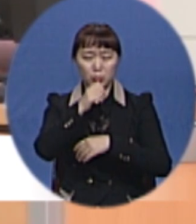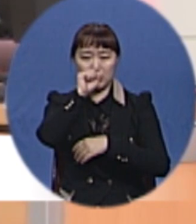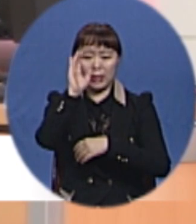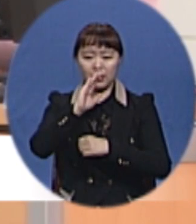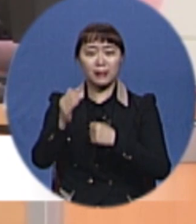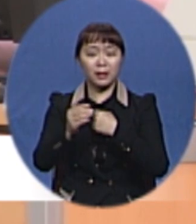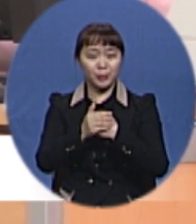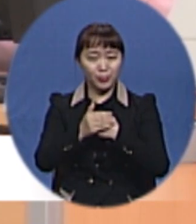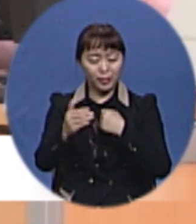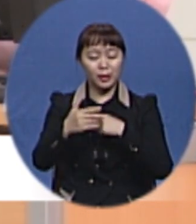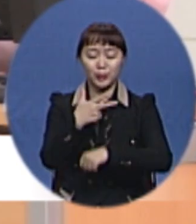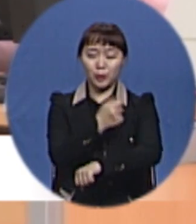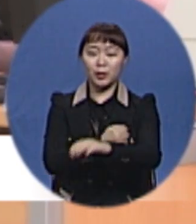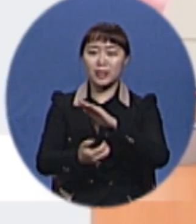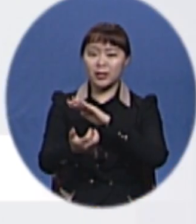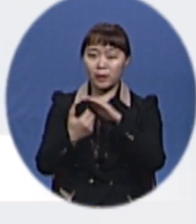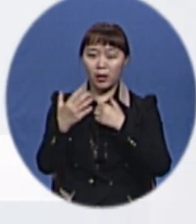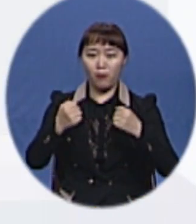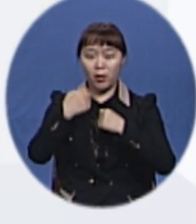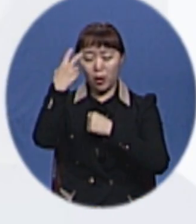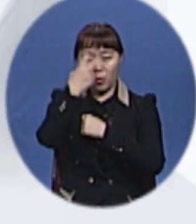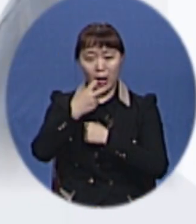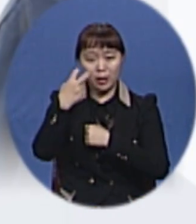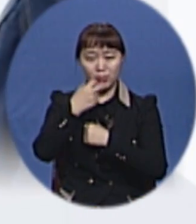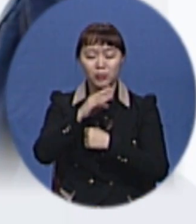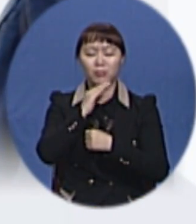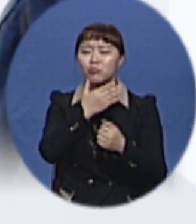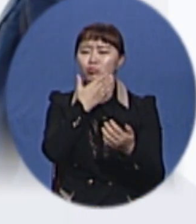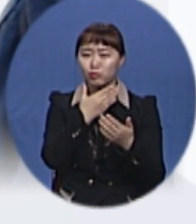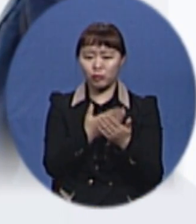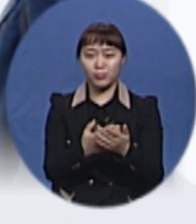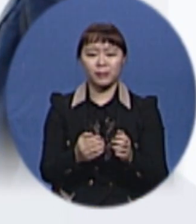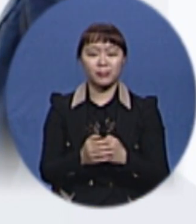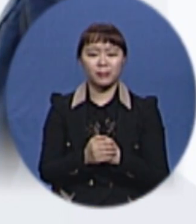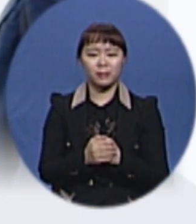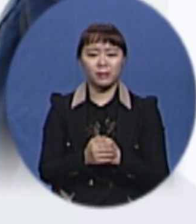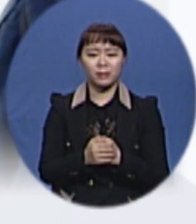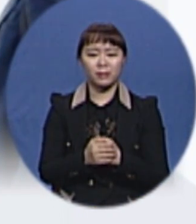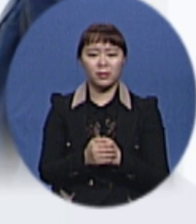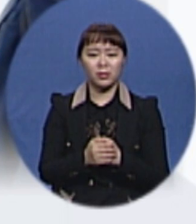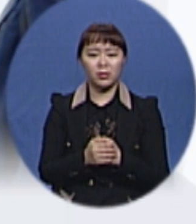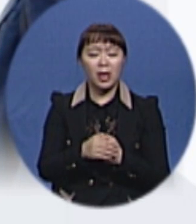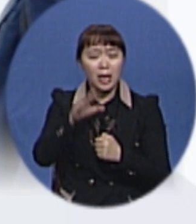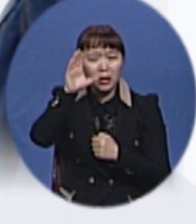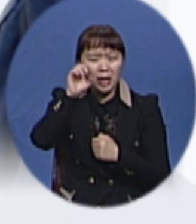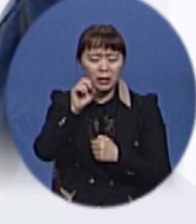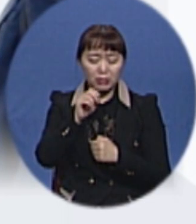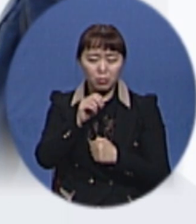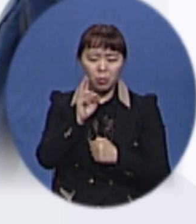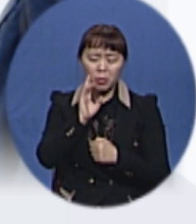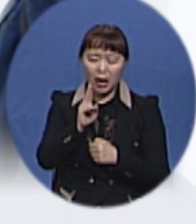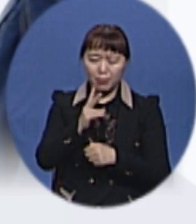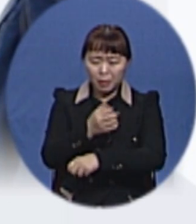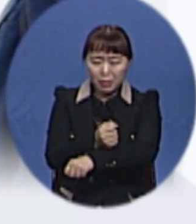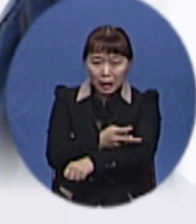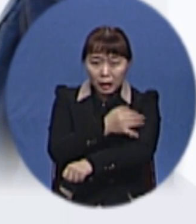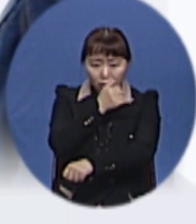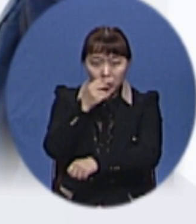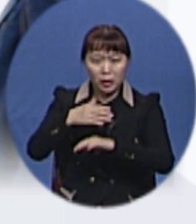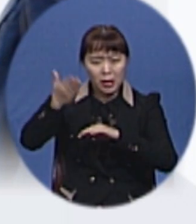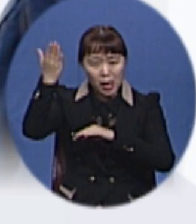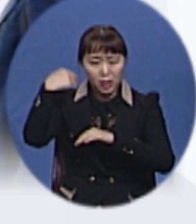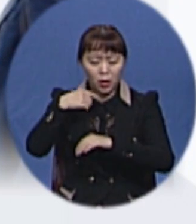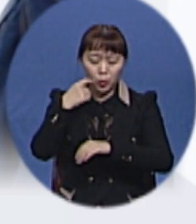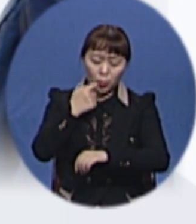떨어지기 때문에 접종 전 건강 관리는 매우 중요합니다. 계란에 알레르기 반응이 있거나